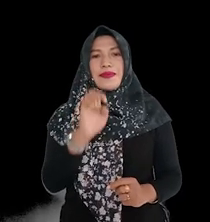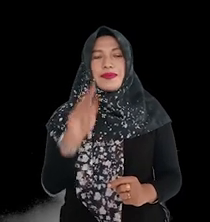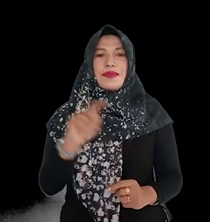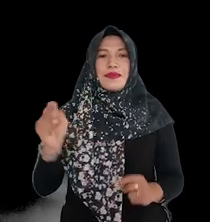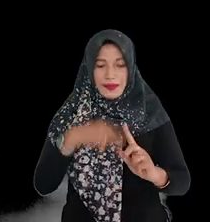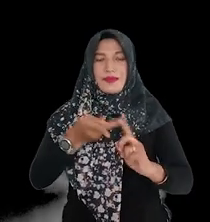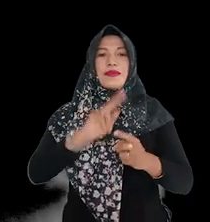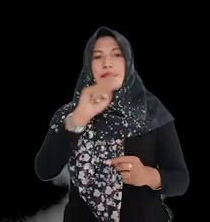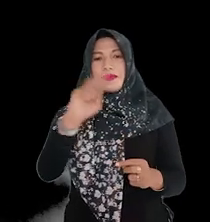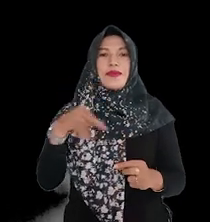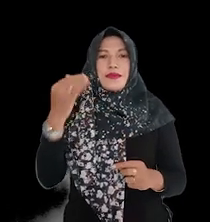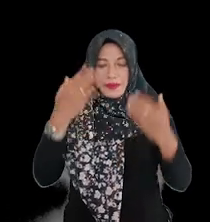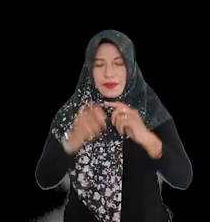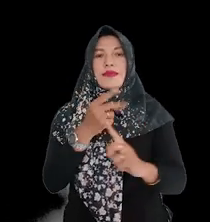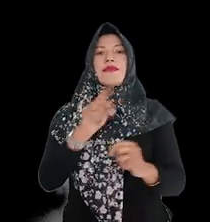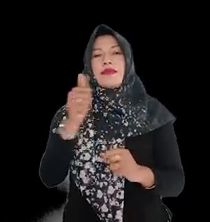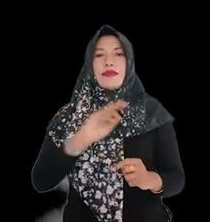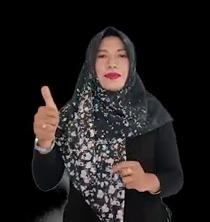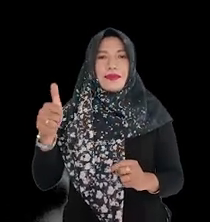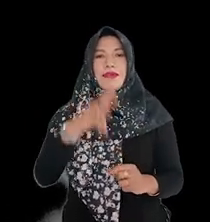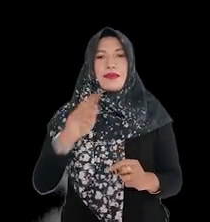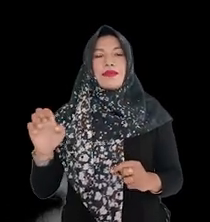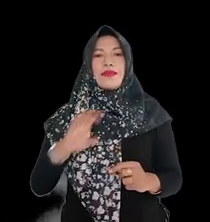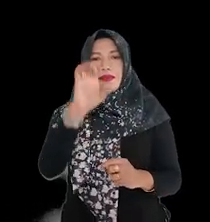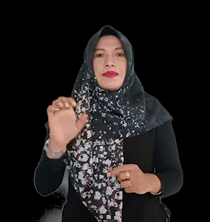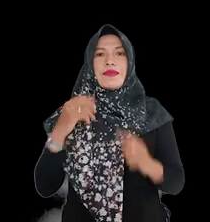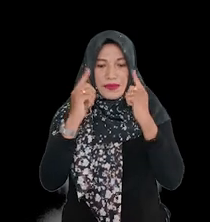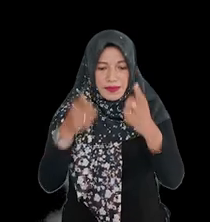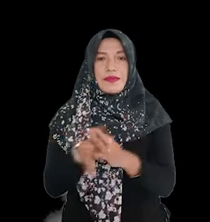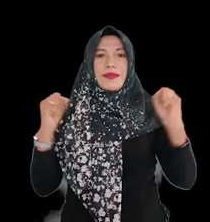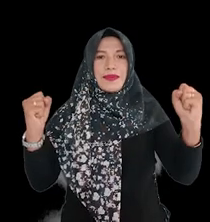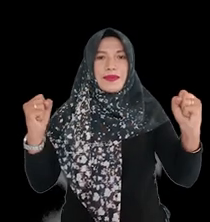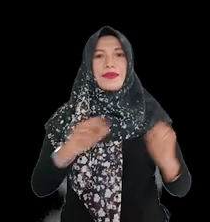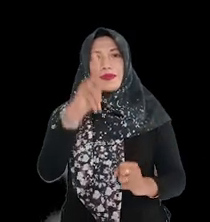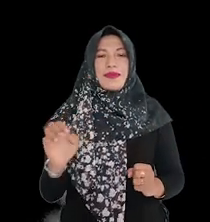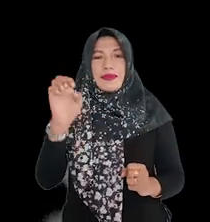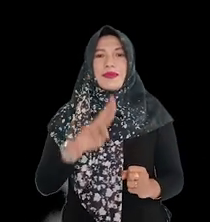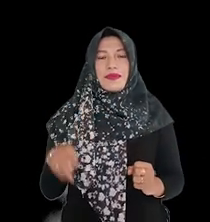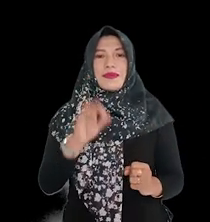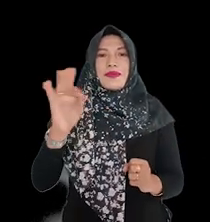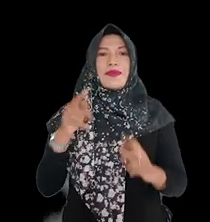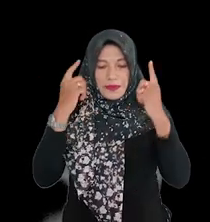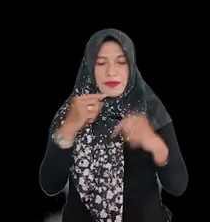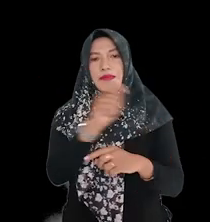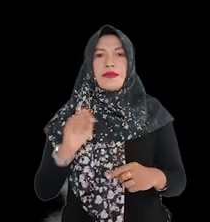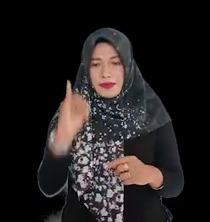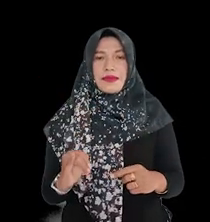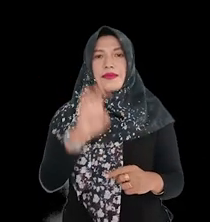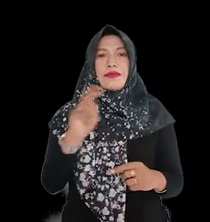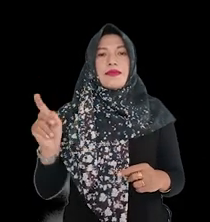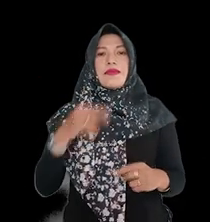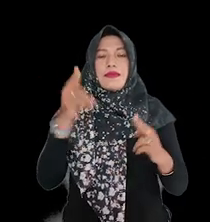komite pengendalian resistensi antimikroba komite etik penelitian kesehatan komite farmasi dan terapi